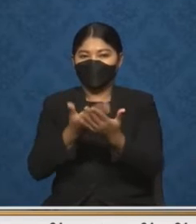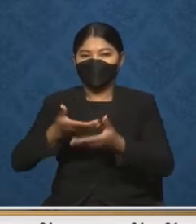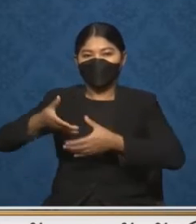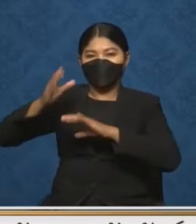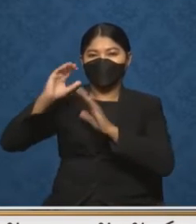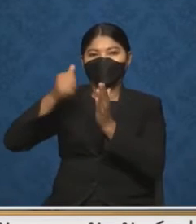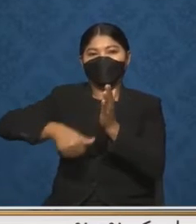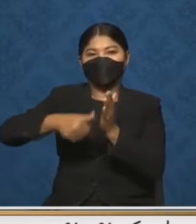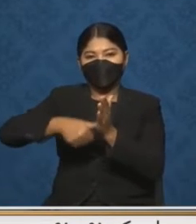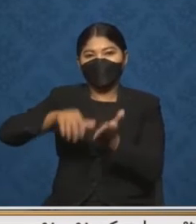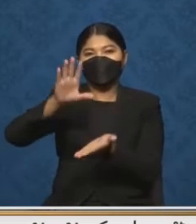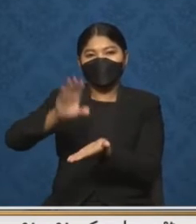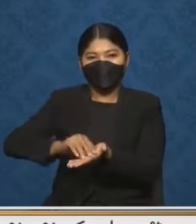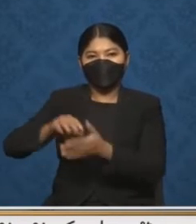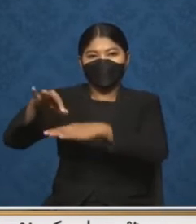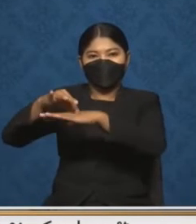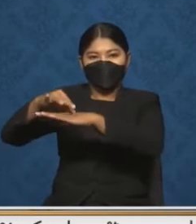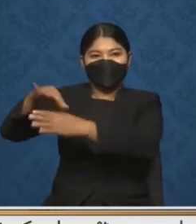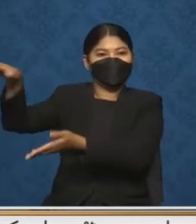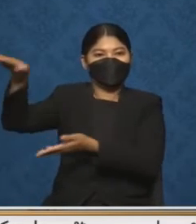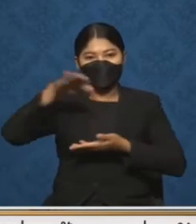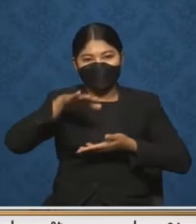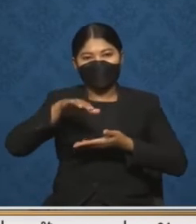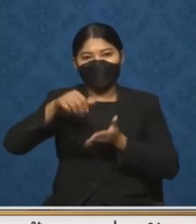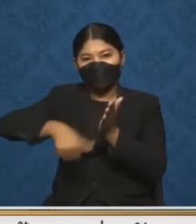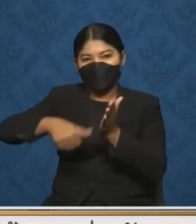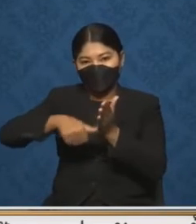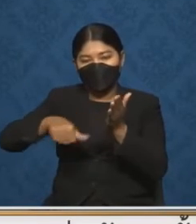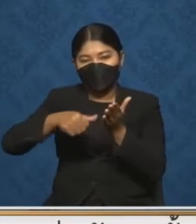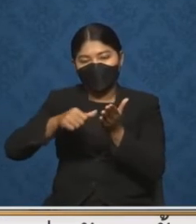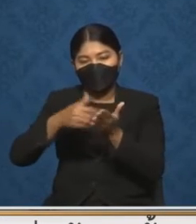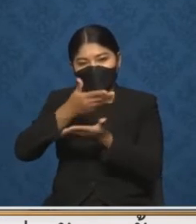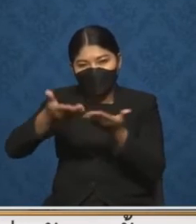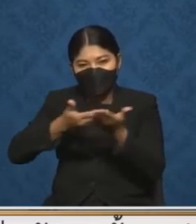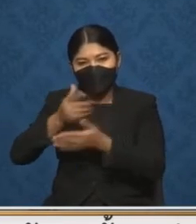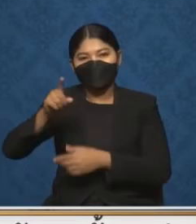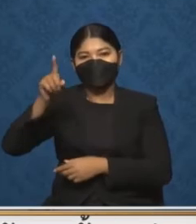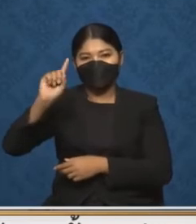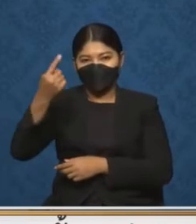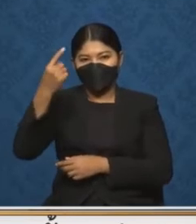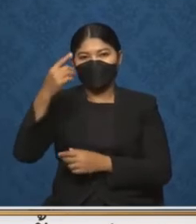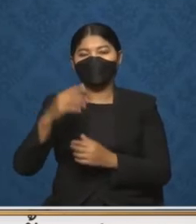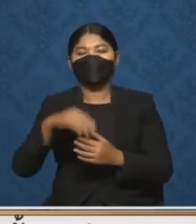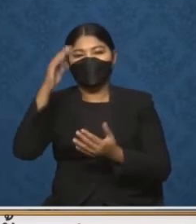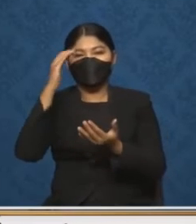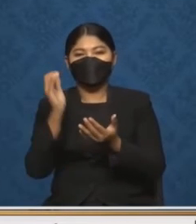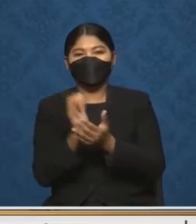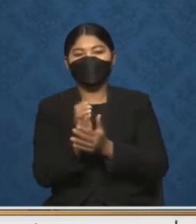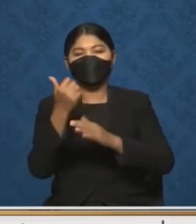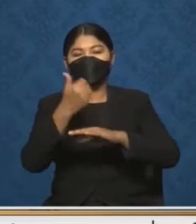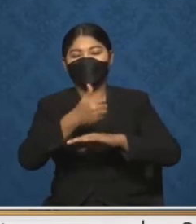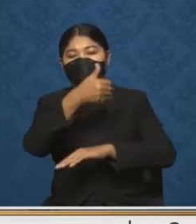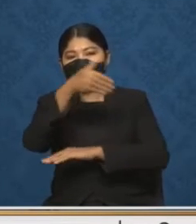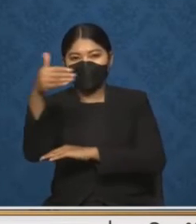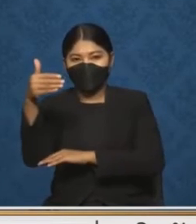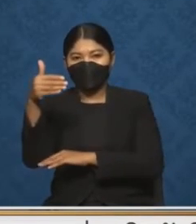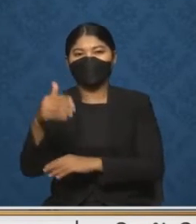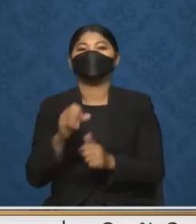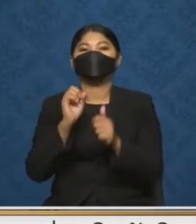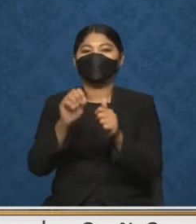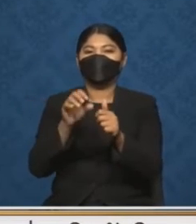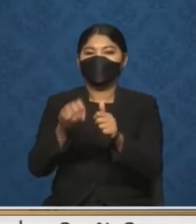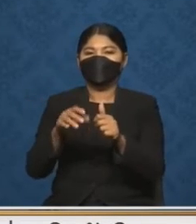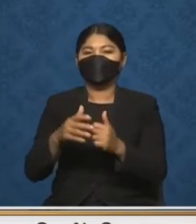หรอคาธรเนีมใการนำเข้าอนุญาตหรอกระศวงกราหมสำนงงานตั Agreementsา tudo กหันกลมาแนะนำใชไครับ